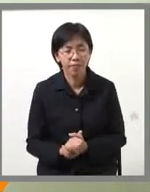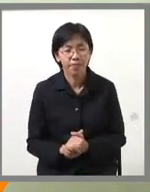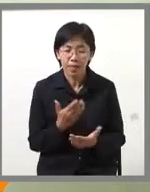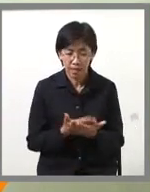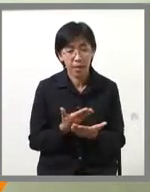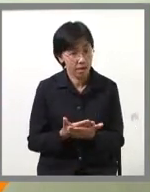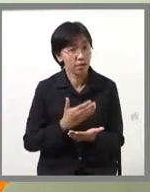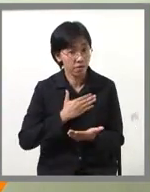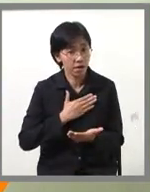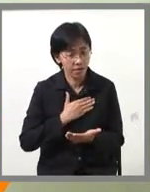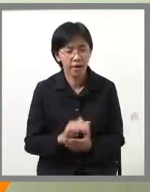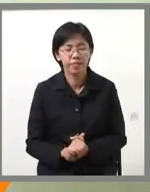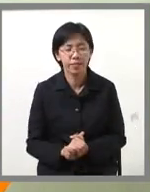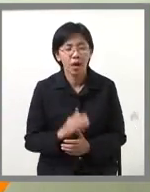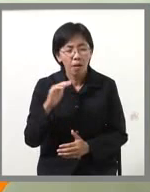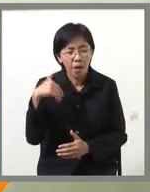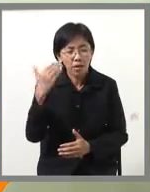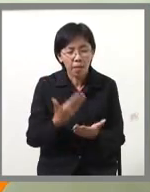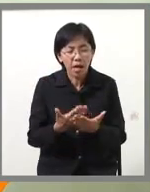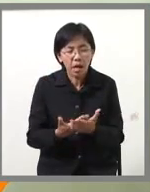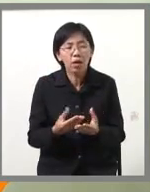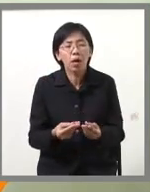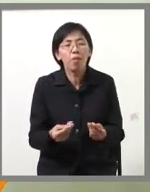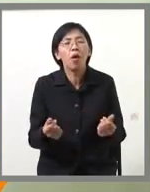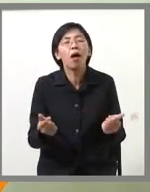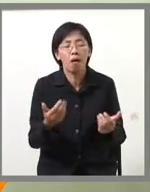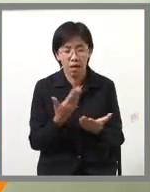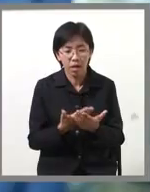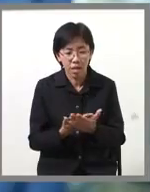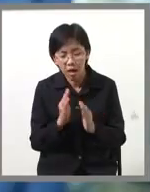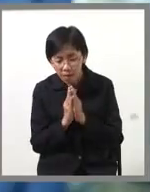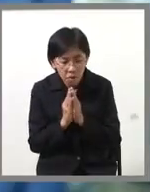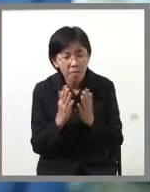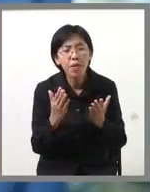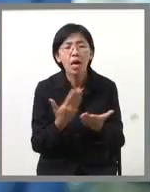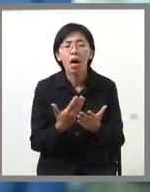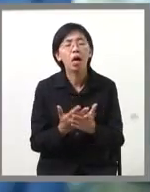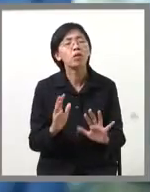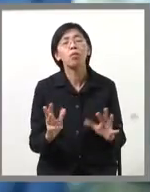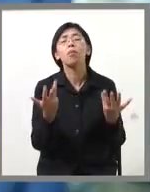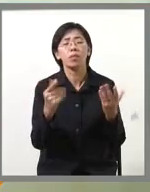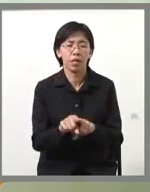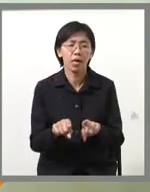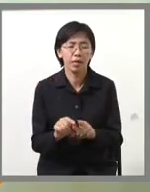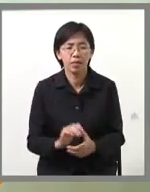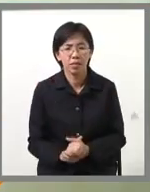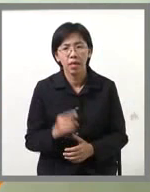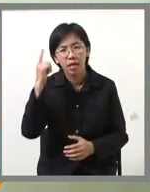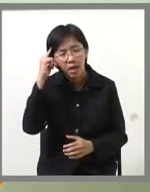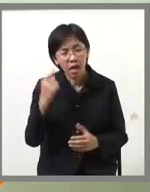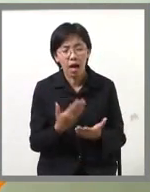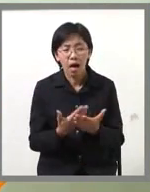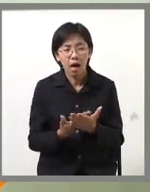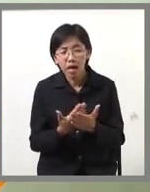มีทองที่เรามีอยู่เนี่ยวันหนึ่งมันก็ต้องหมดเราไม่เอามาใช้ทำบุญมันก็จะต้องไปหมดเรื่องอื่นซึ่งมันถ้า